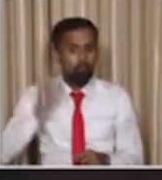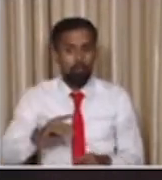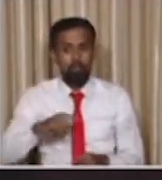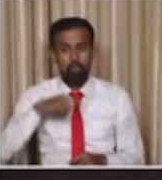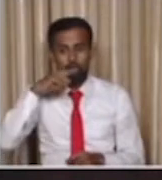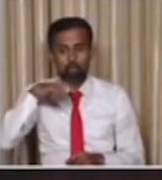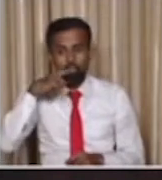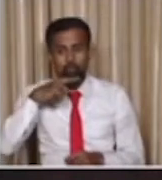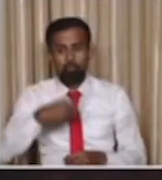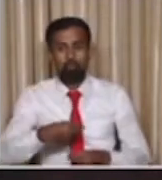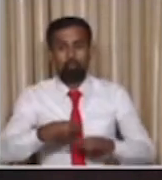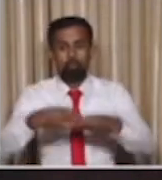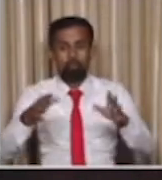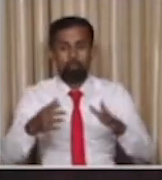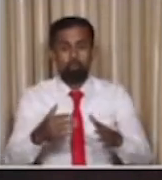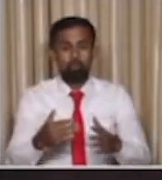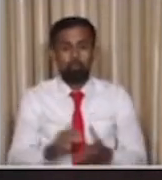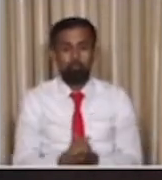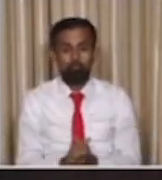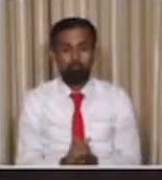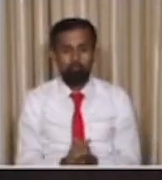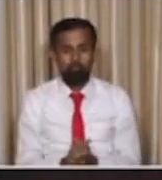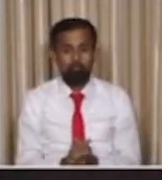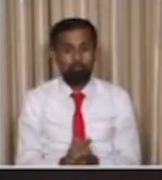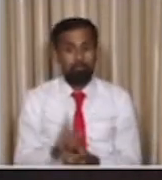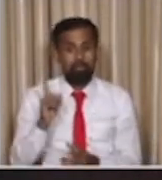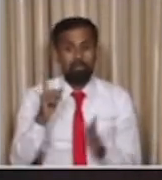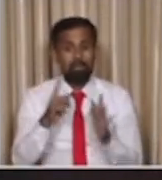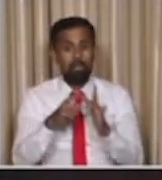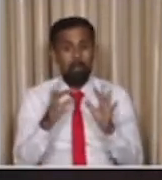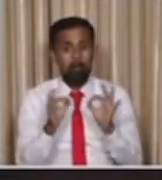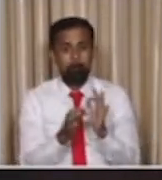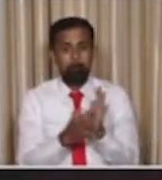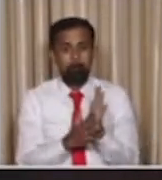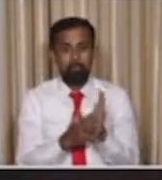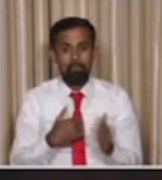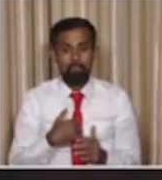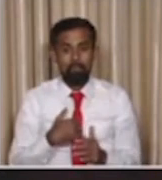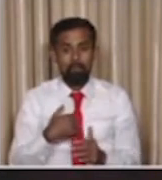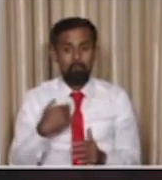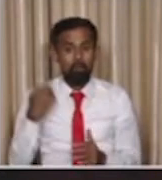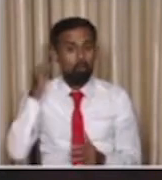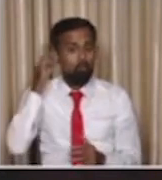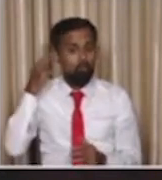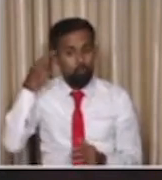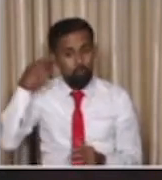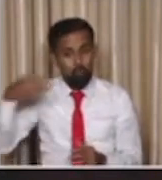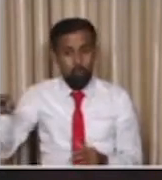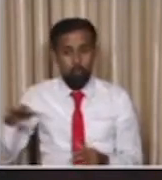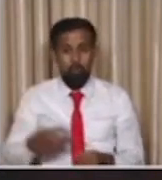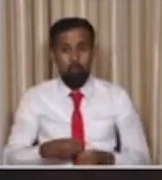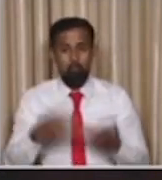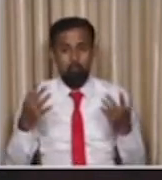දෙනවා මේ යන්නගේ විවාසනය නැති කරගන්න එහෙනම් එදා ඉබ්‍රහීම් තමන්ගේ ලේලිව මරාගෙන මැරෙන්න ඇරියේ